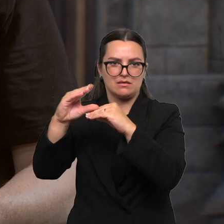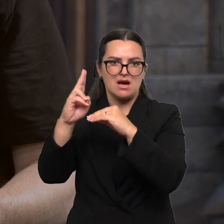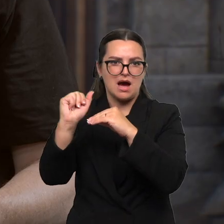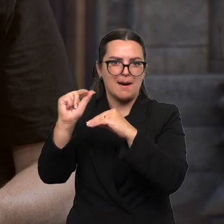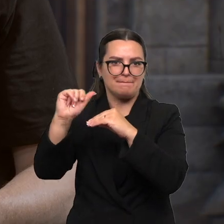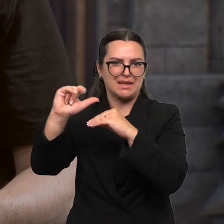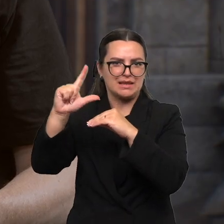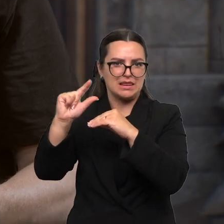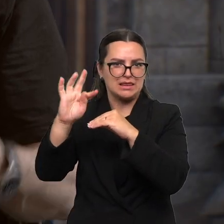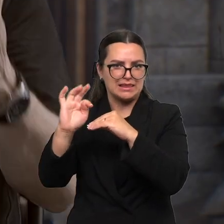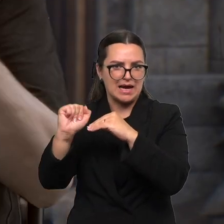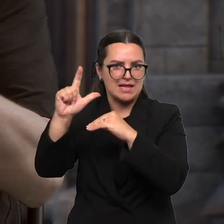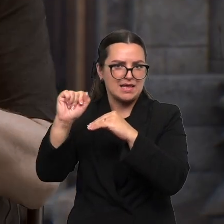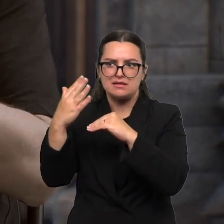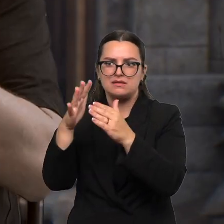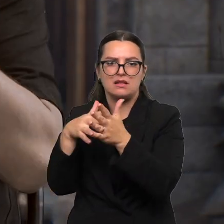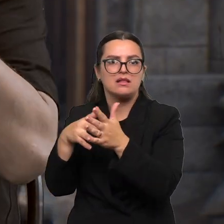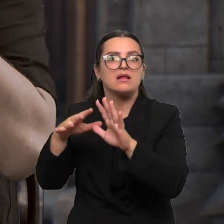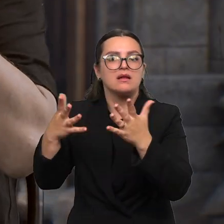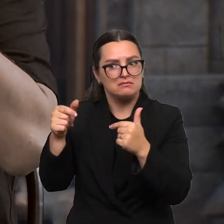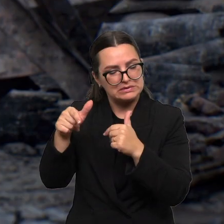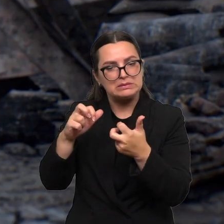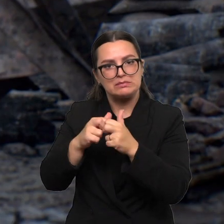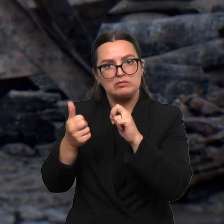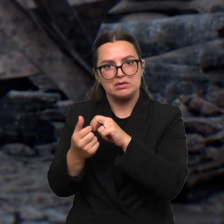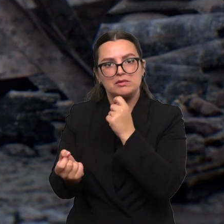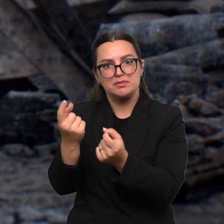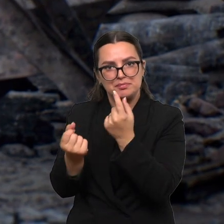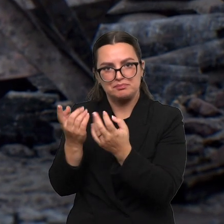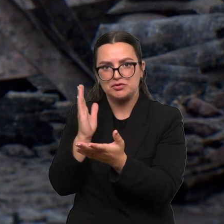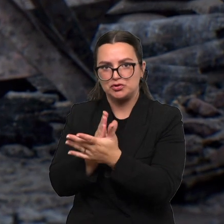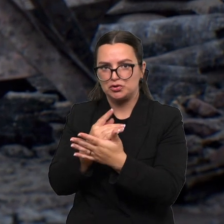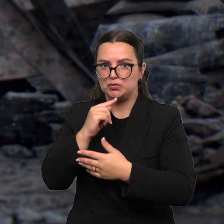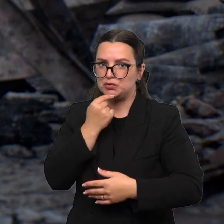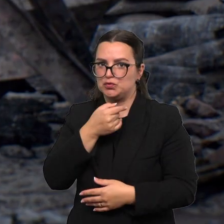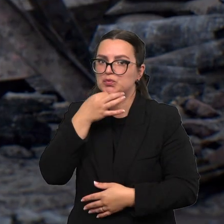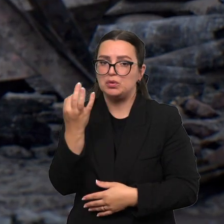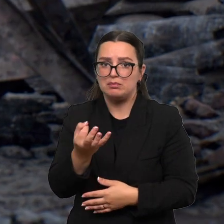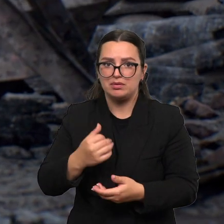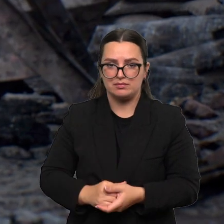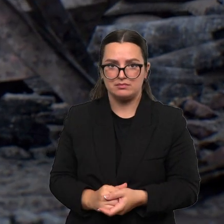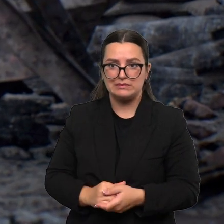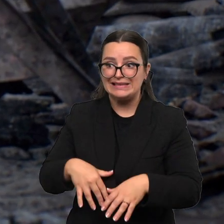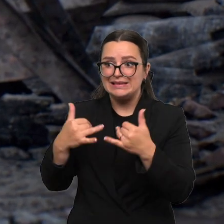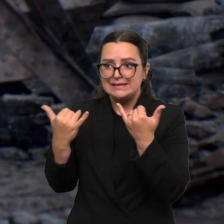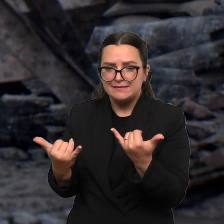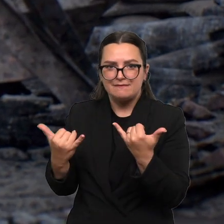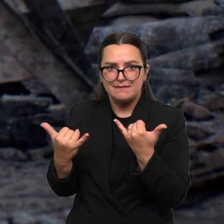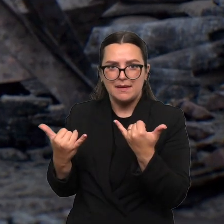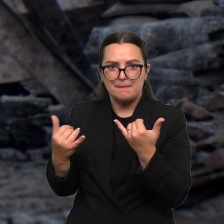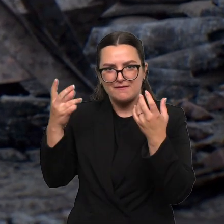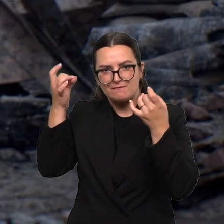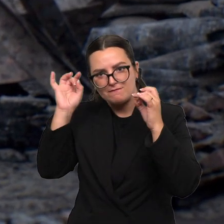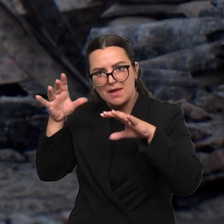tiksliau skirtumų tarp jų turto ir įsipareigojimo. Čia jau klausimai netokie paprasti, nes šiuolaikinis